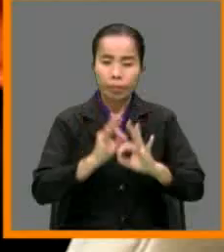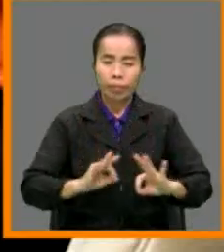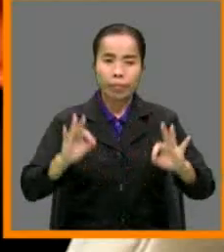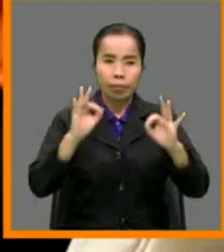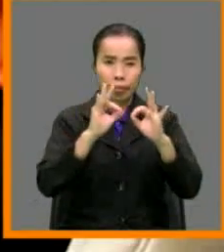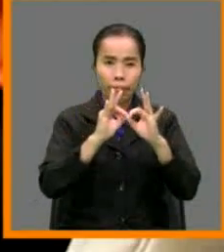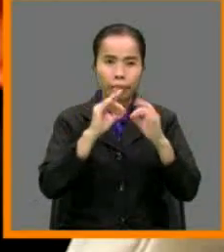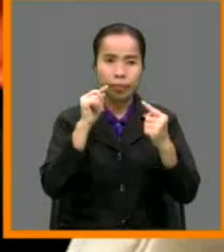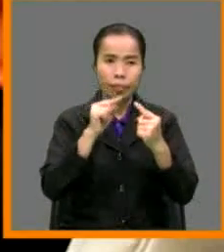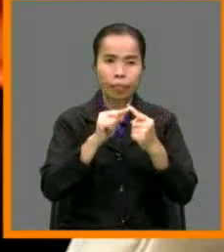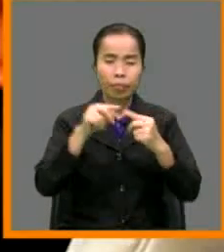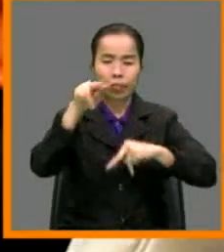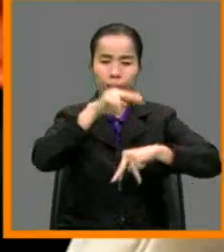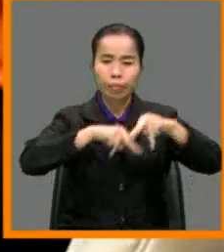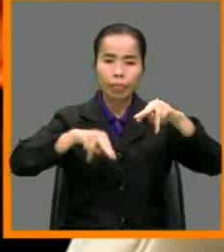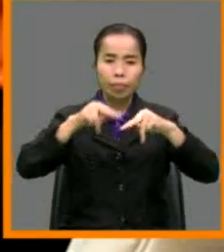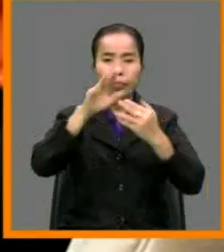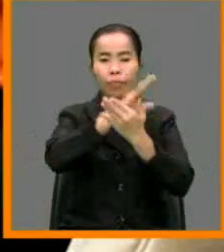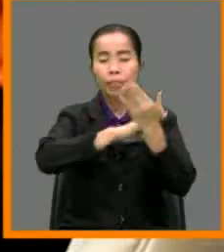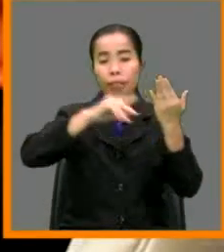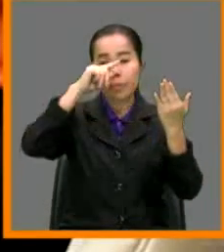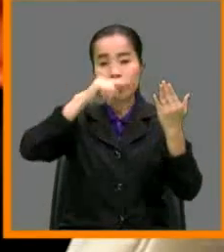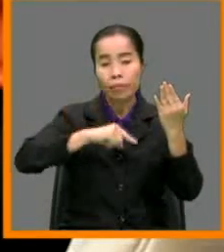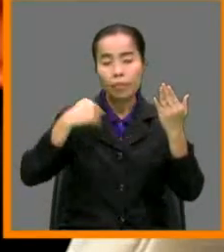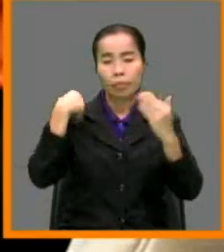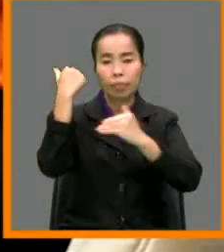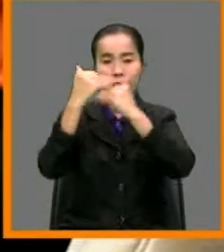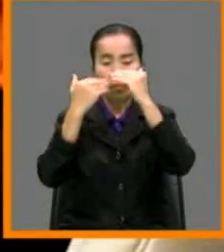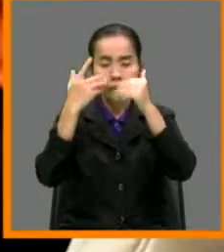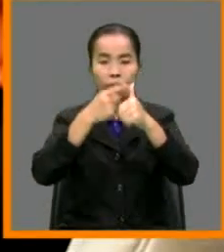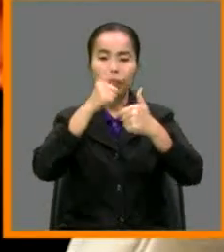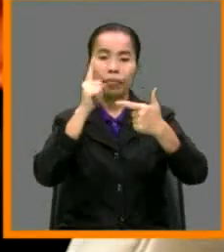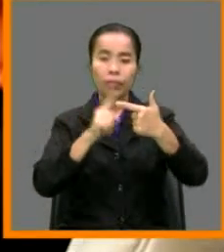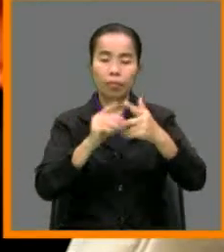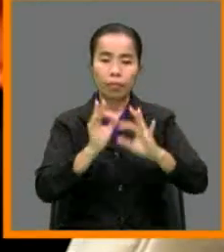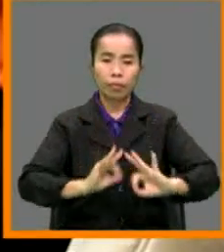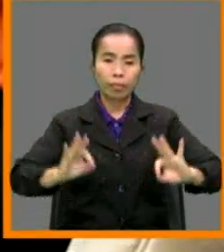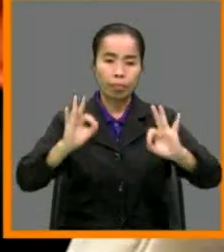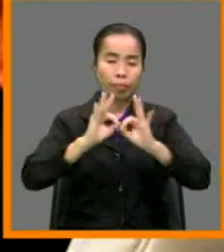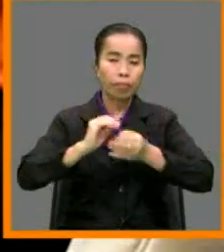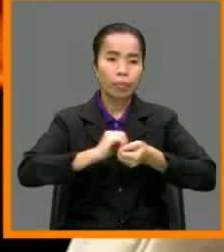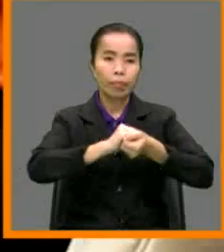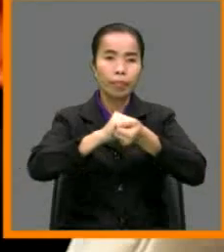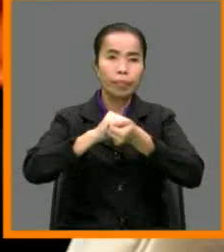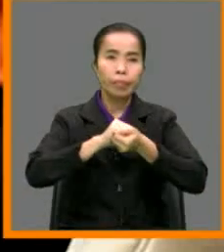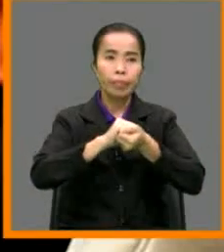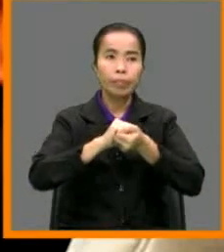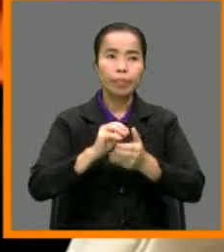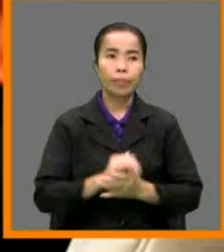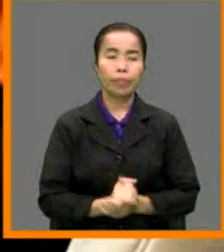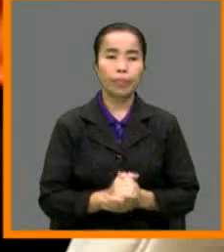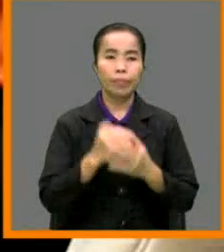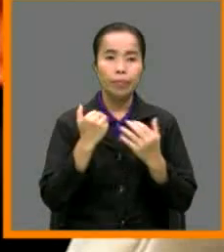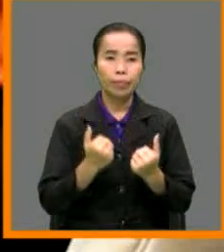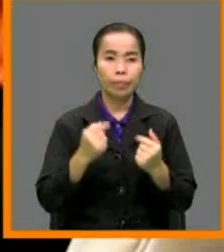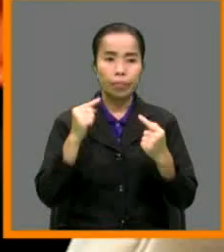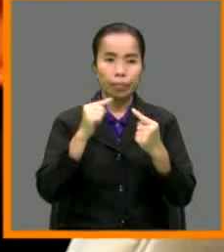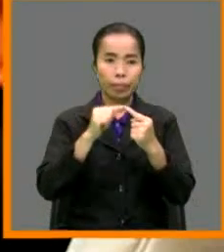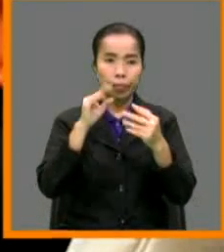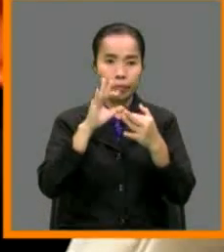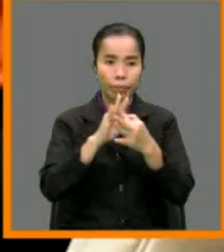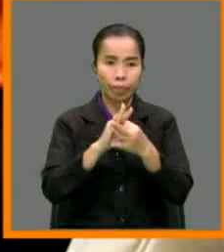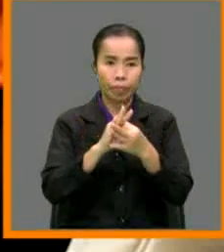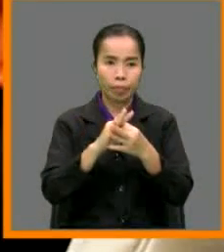กครองประเทศแล้วยังจะต้องพูดถึงความปรองดองของพี่น้องประชาชนด้วยทำยังไงประเทศไทยเรา